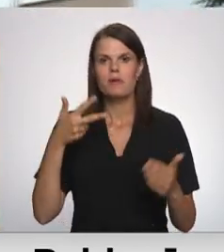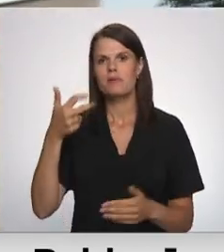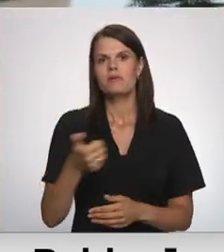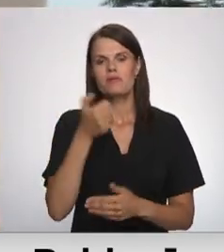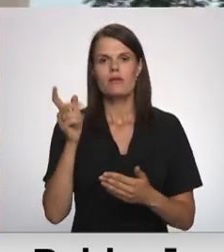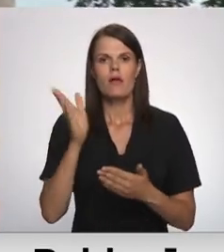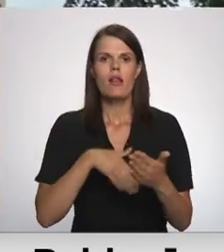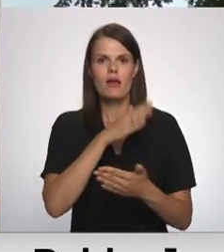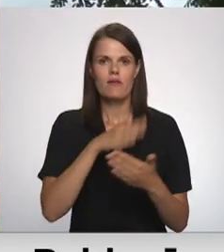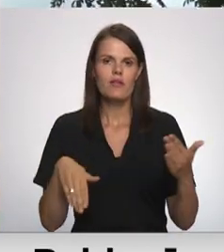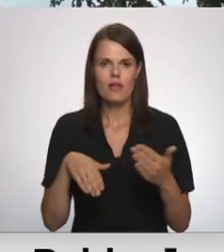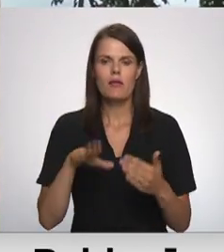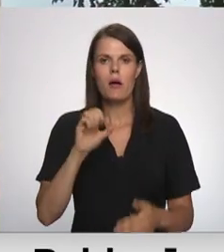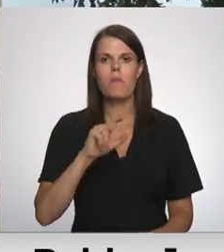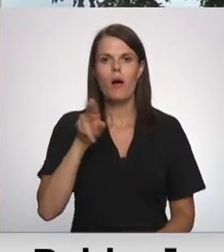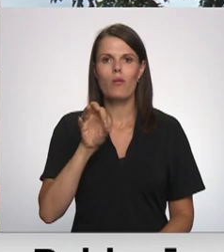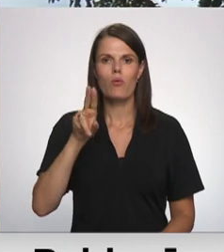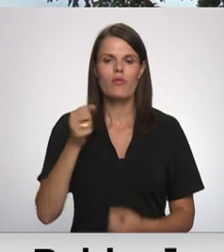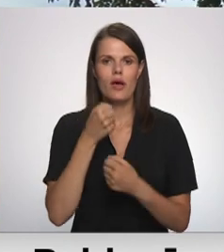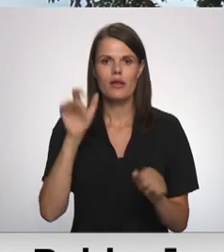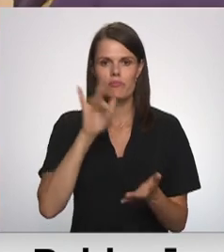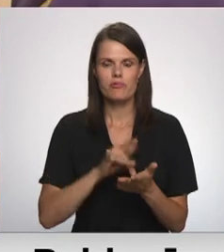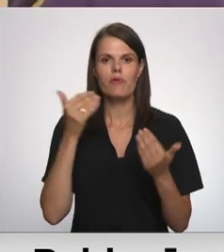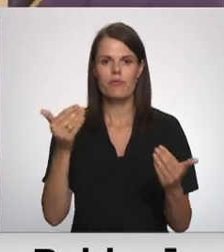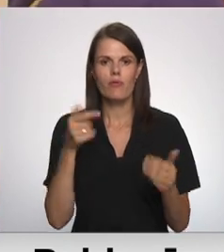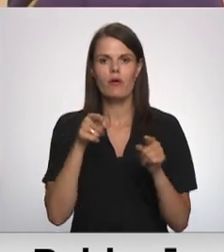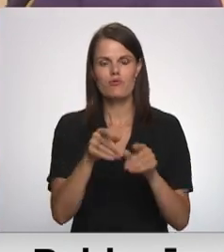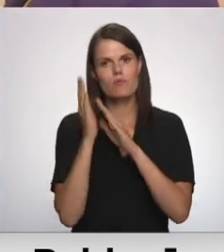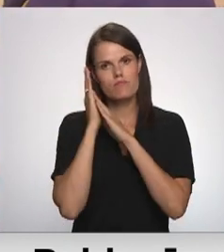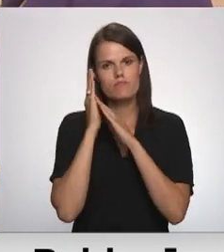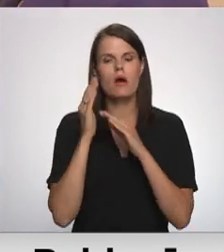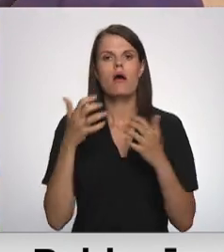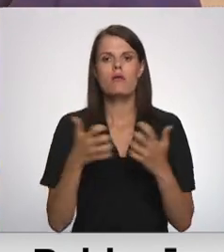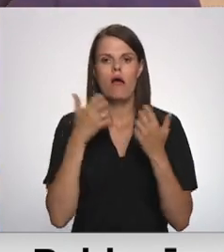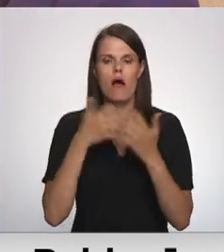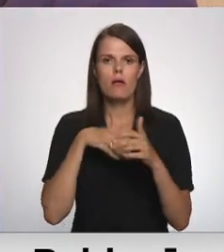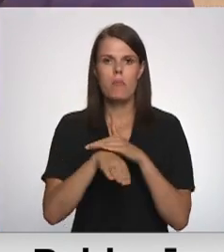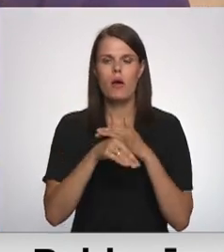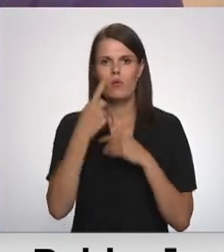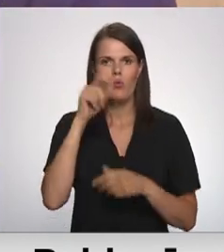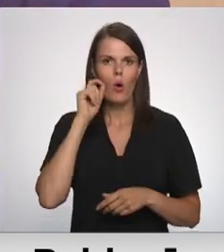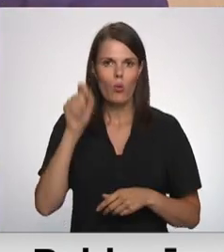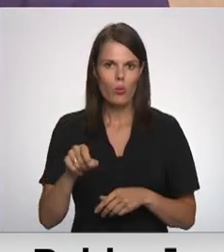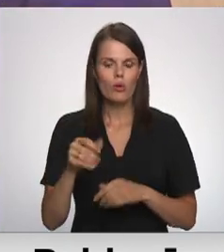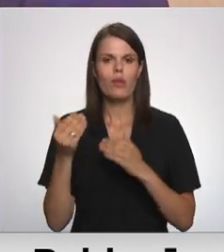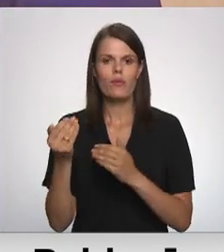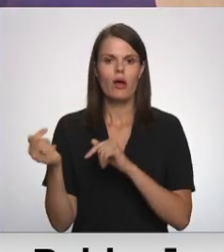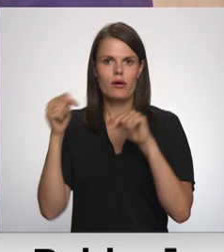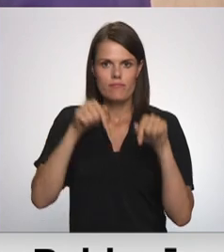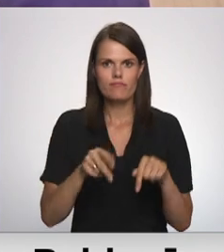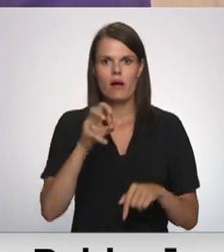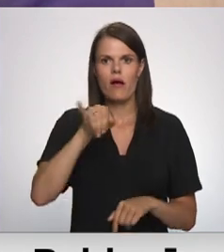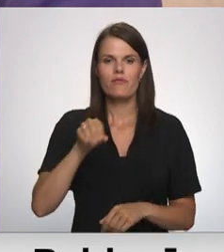Baldonas rehabilitācijas centrs tagad kļuvis par mājvietu kara bēgļiem no Ukrainas. Pirmā šeit ieradusies Kaķa ar 10 mēnešus veciem